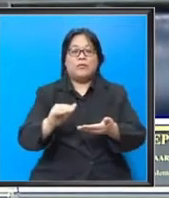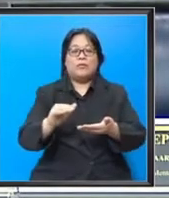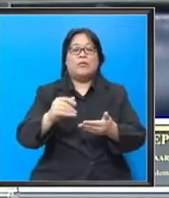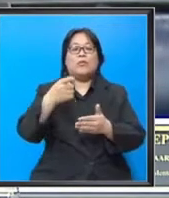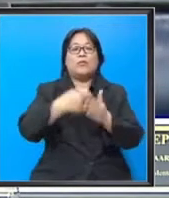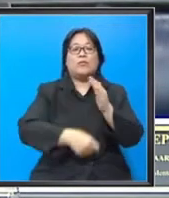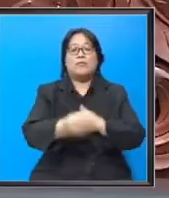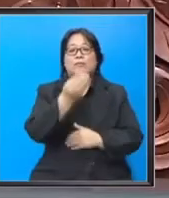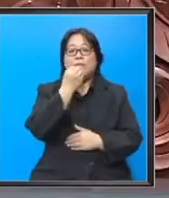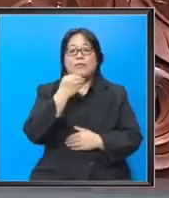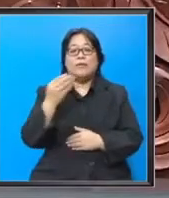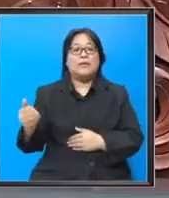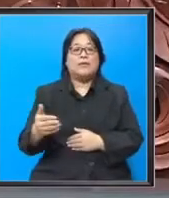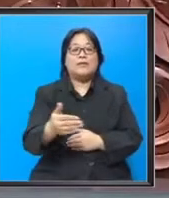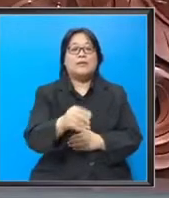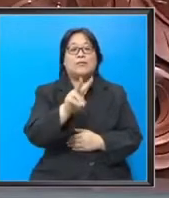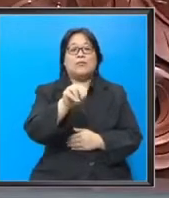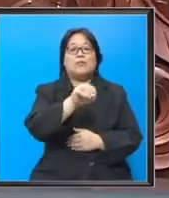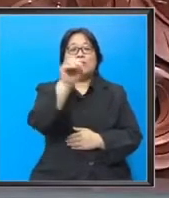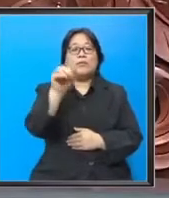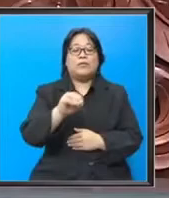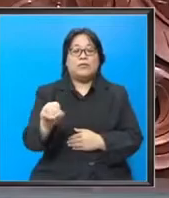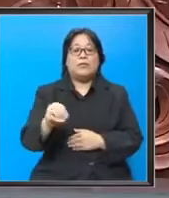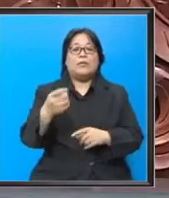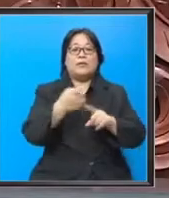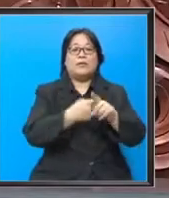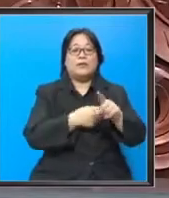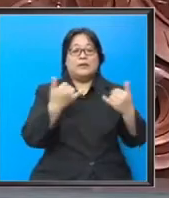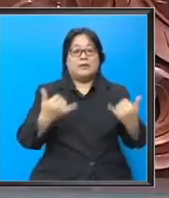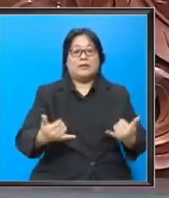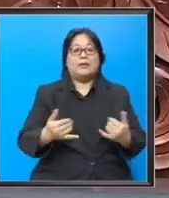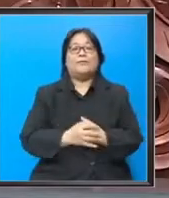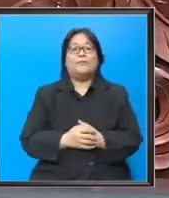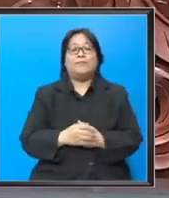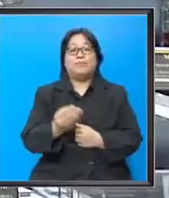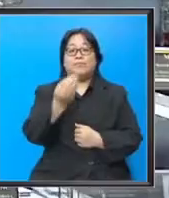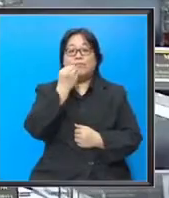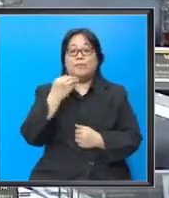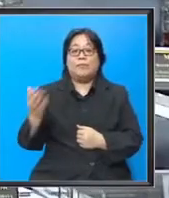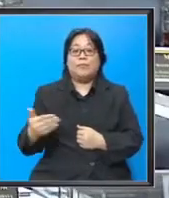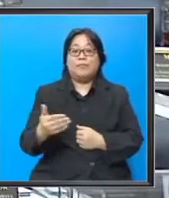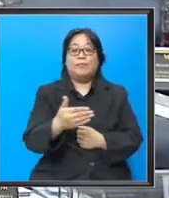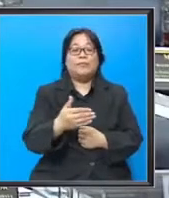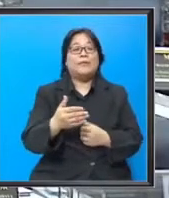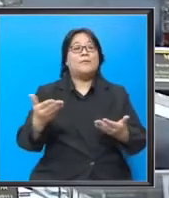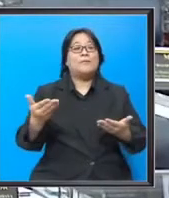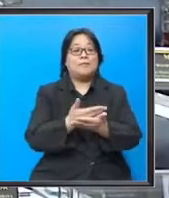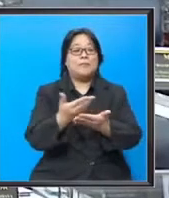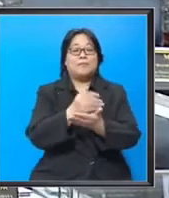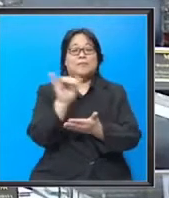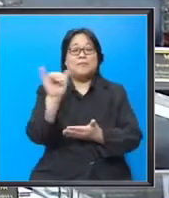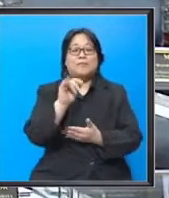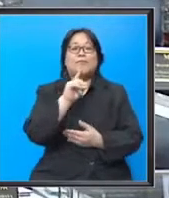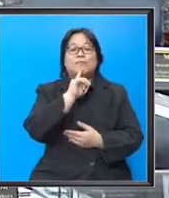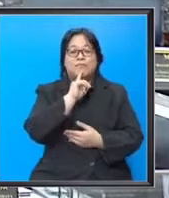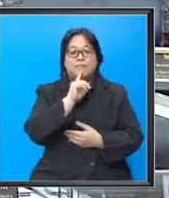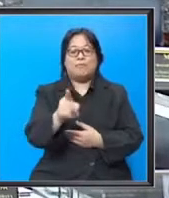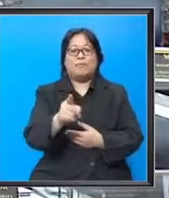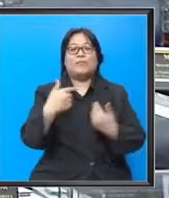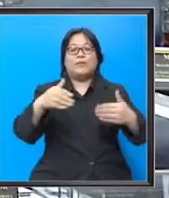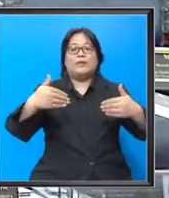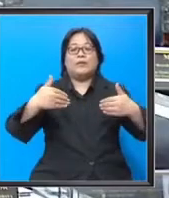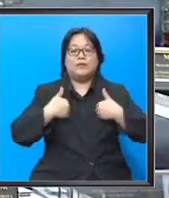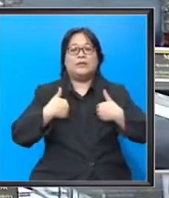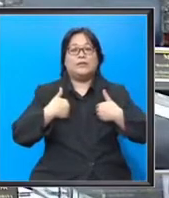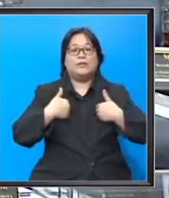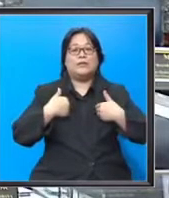khas makanan ikan sehingga 20 ratus kepada kos di ada makanan-makanan ikan jenis baru juga Memang telah setelah